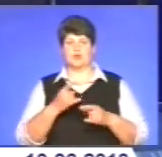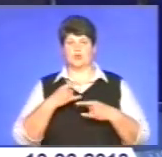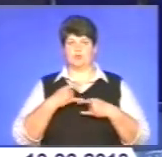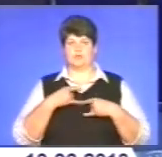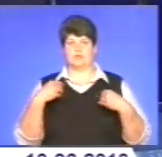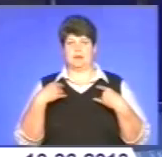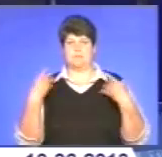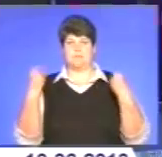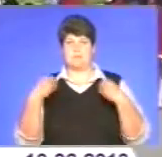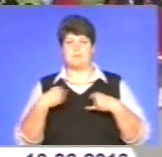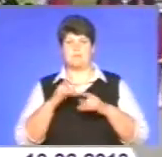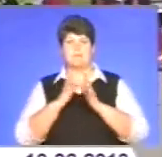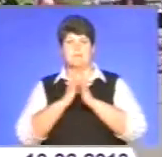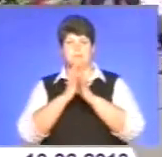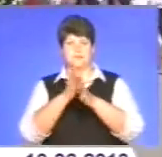у сюжеті.